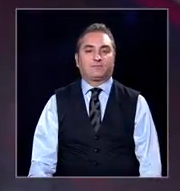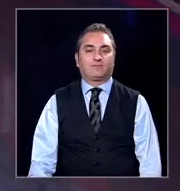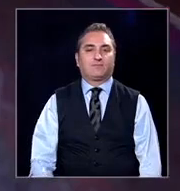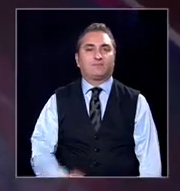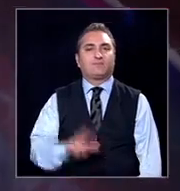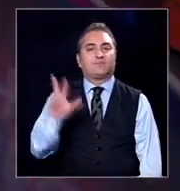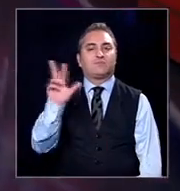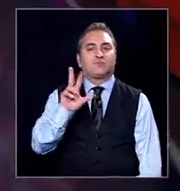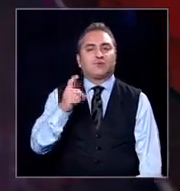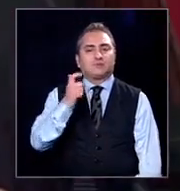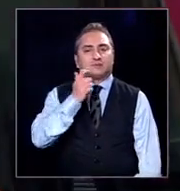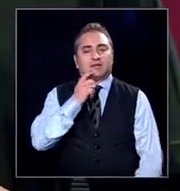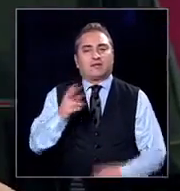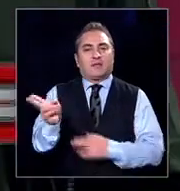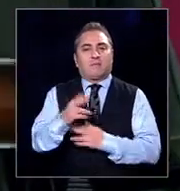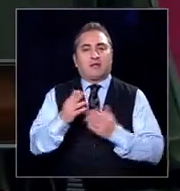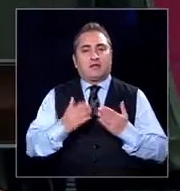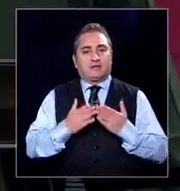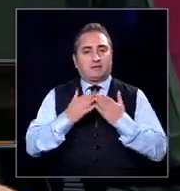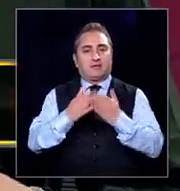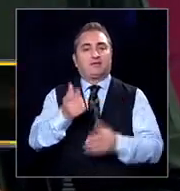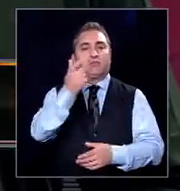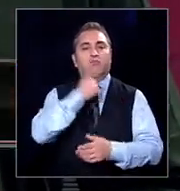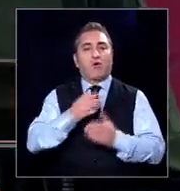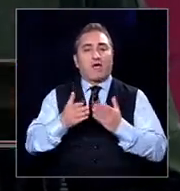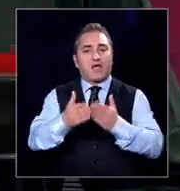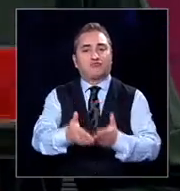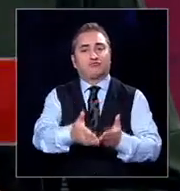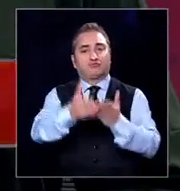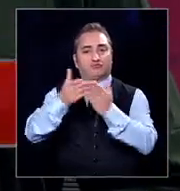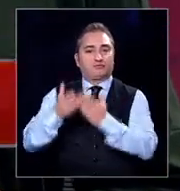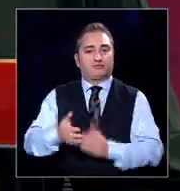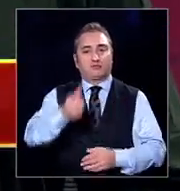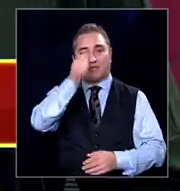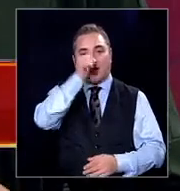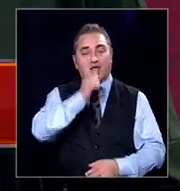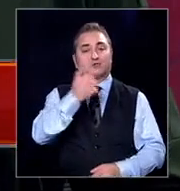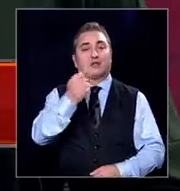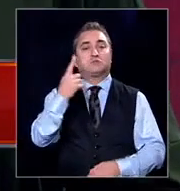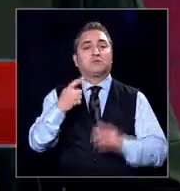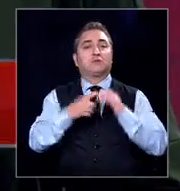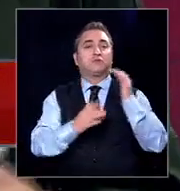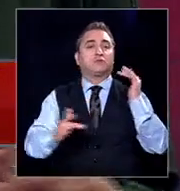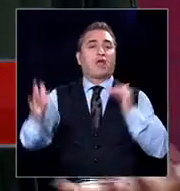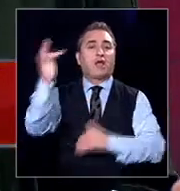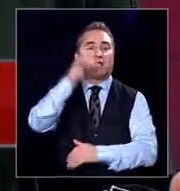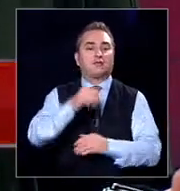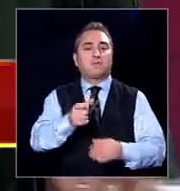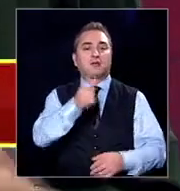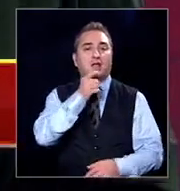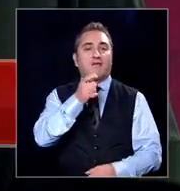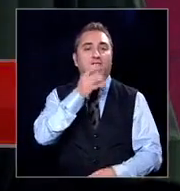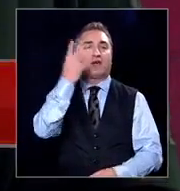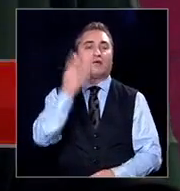30 yıllık balıkçı teknesi Boğaz'ın serin sularından çıktı. 661 rakımlı tepede kafe oldu.